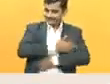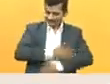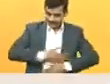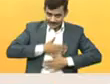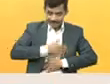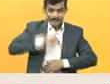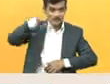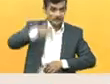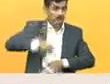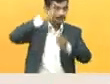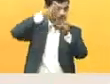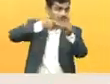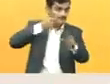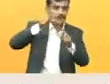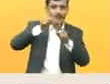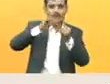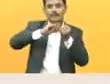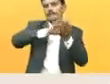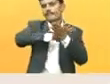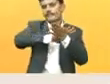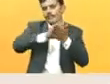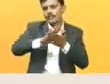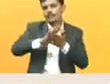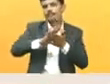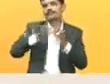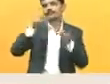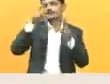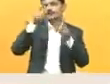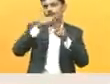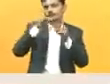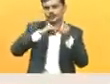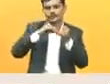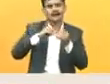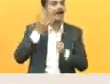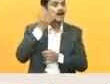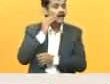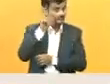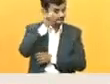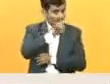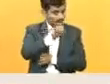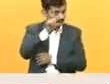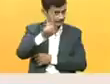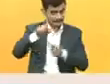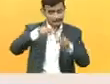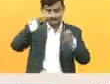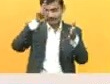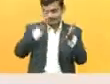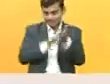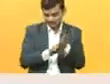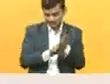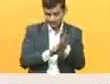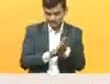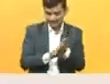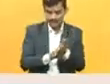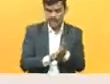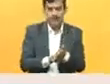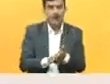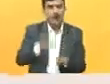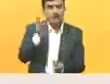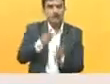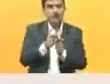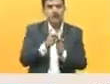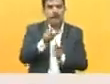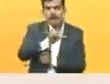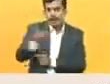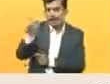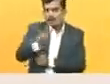इस साल पौष शुक्ल द्वादशी 11 जनवरी को पड़ी थी। इस दिन लाखों राम